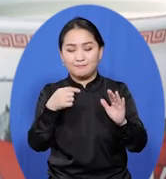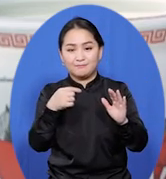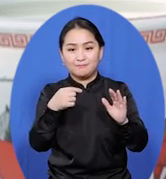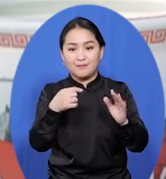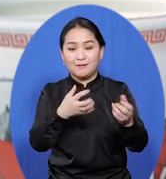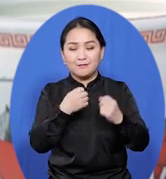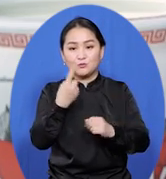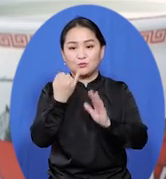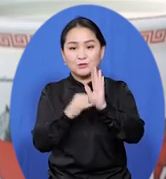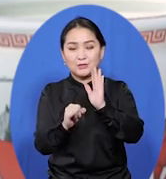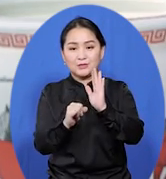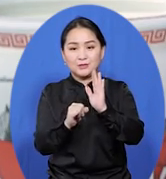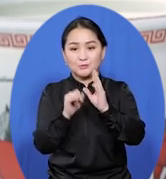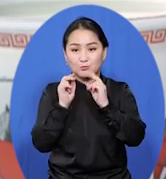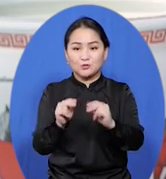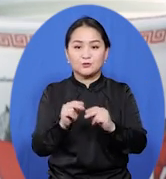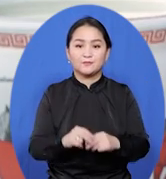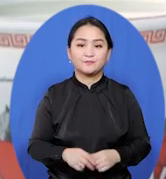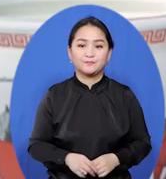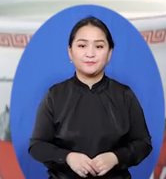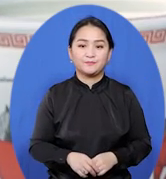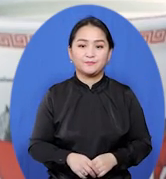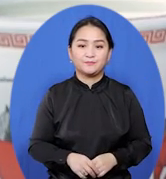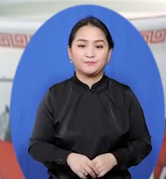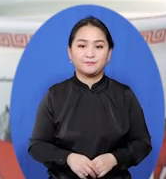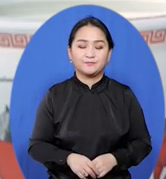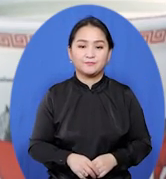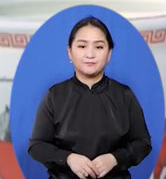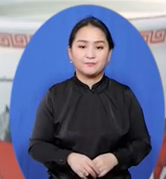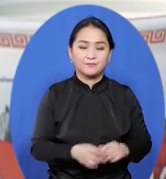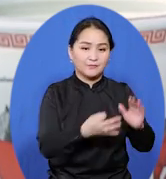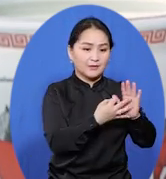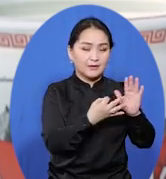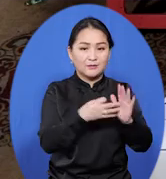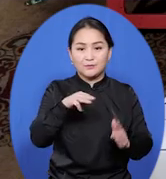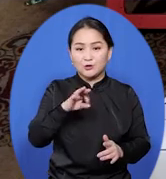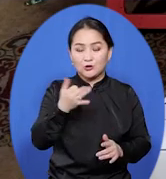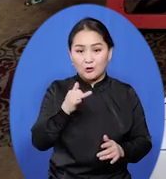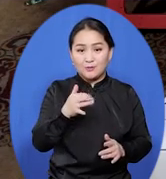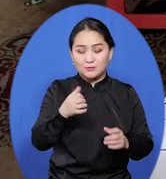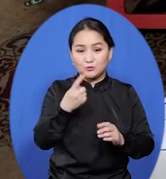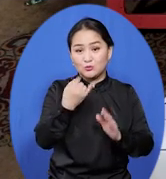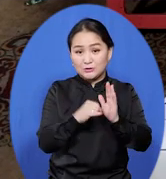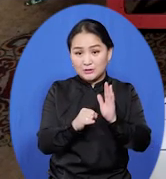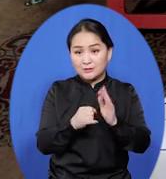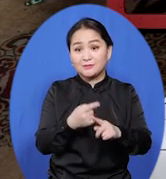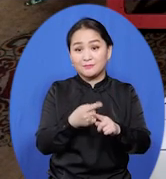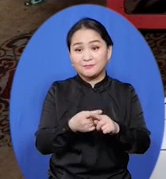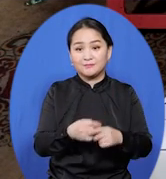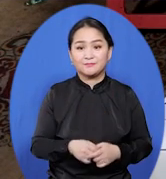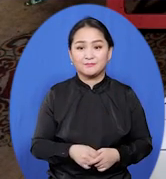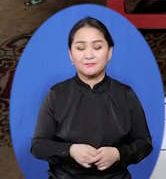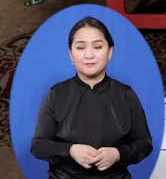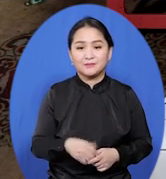л дээ. 88 толгой мал чинь 160 болчлоо гэсэн үг тийм. 88 толгой мал аваад 160